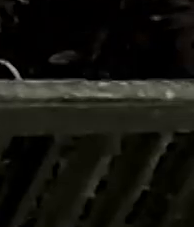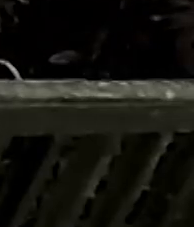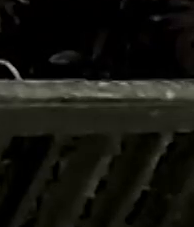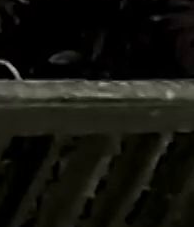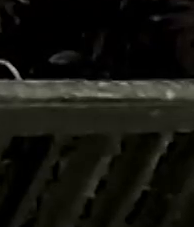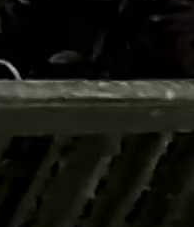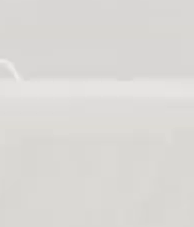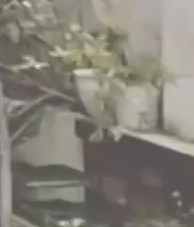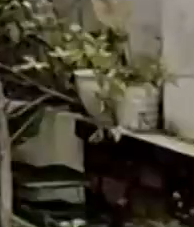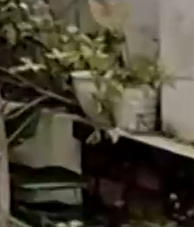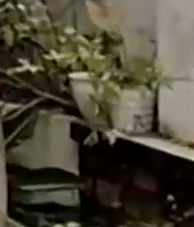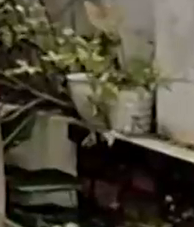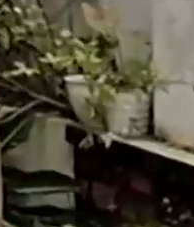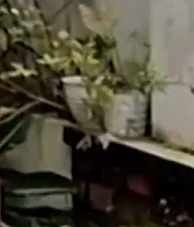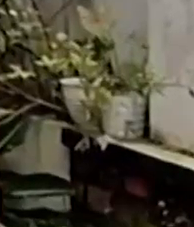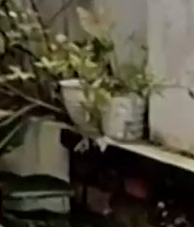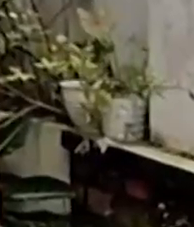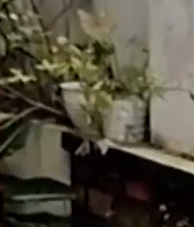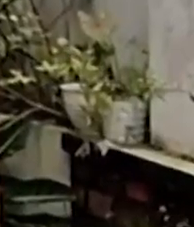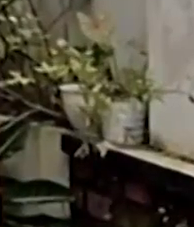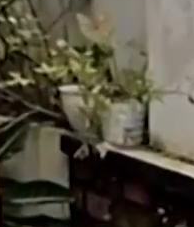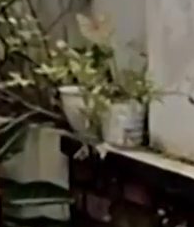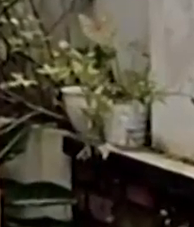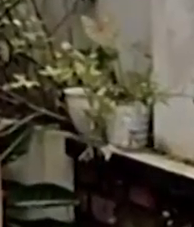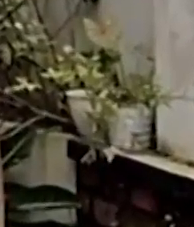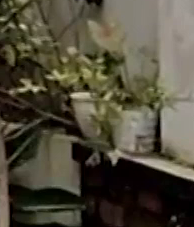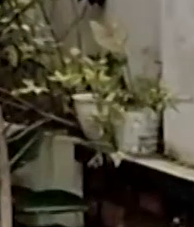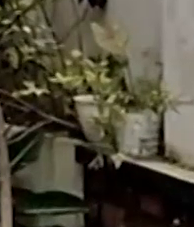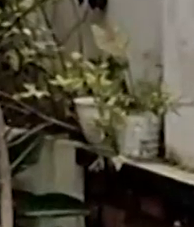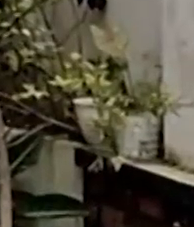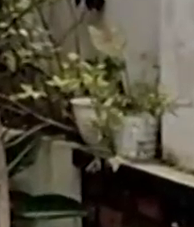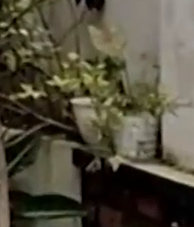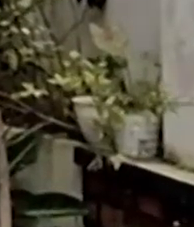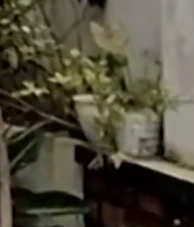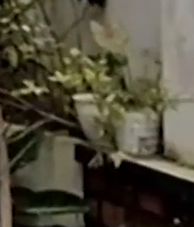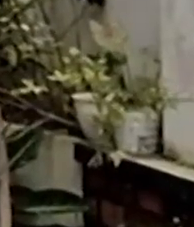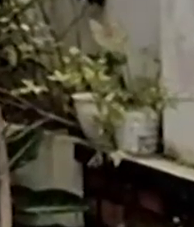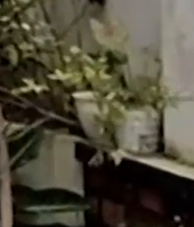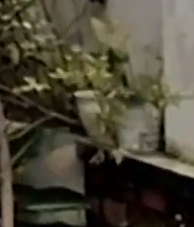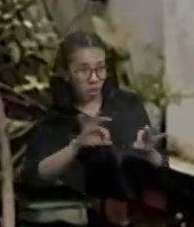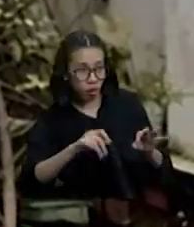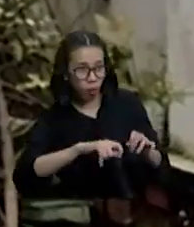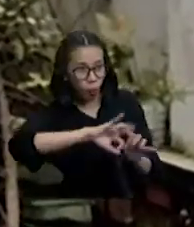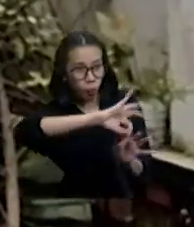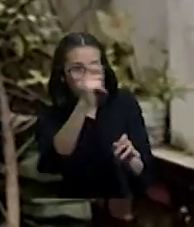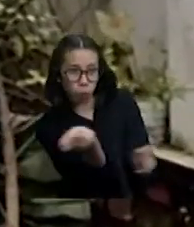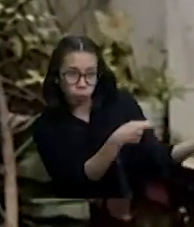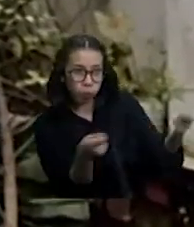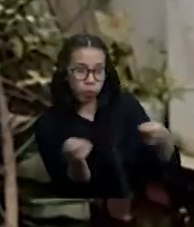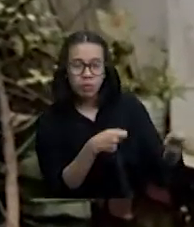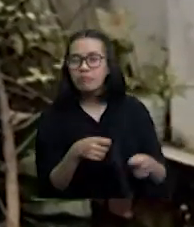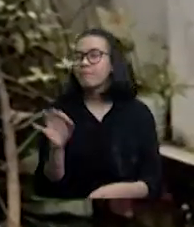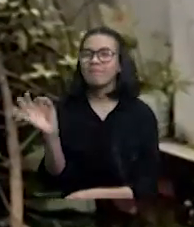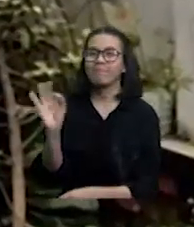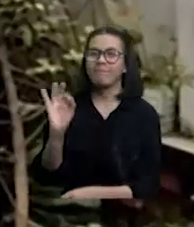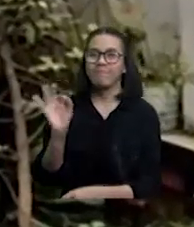sahur. Kurang tahu sih, nggak kelihatan juga. Pada bawa senjata nggak sih, Mas? Nggak ada. Nggak ada. Itu